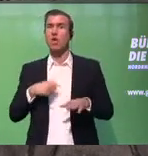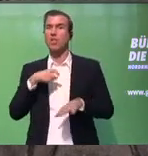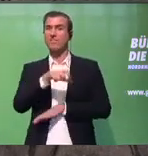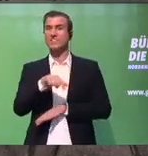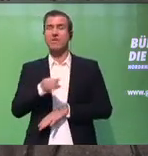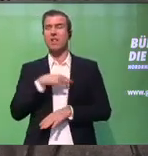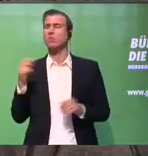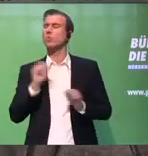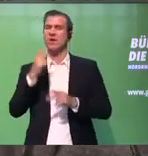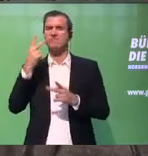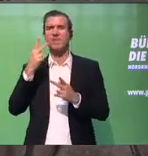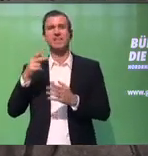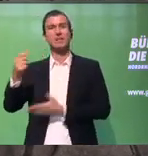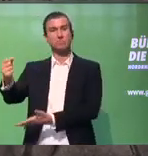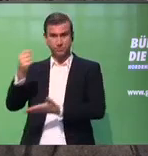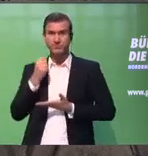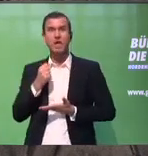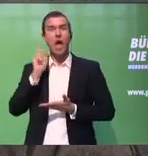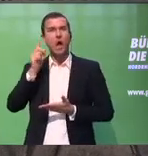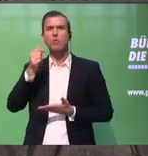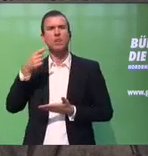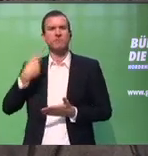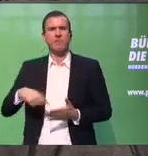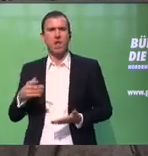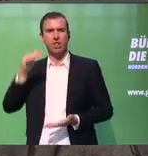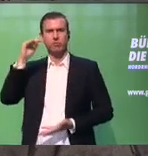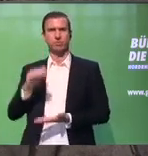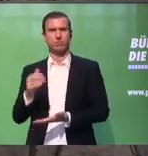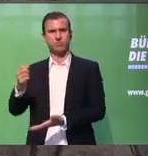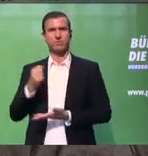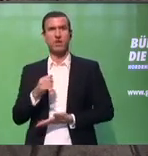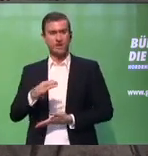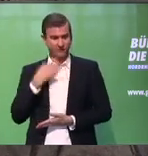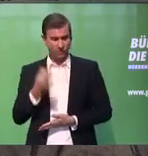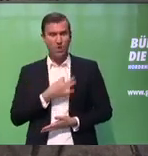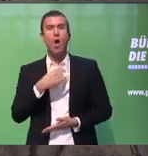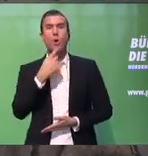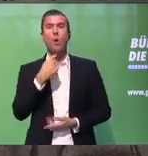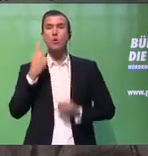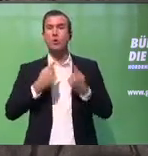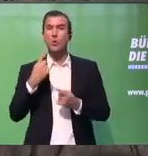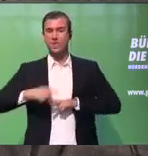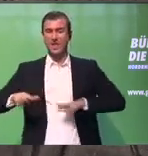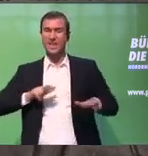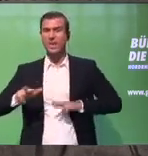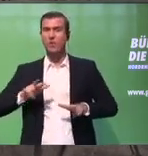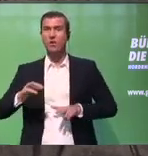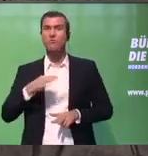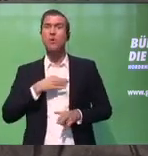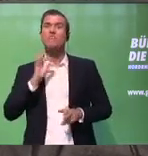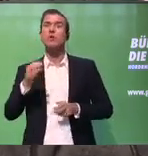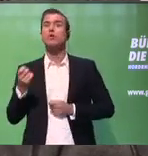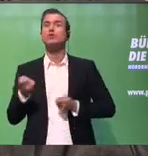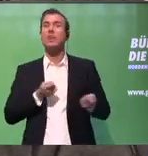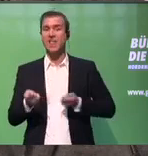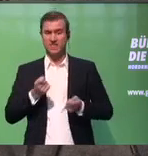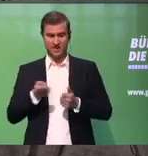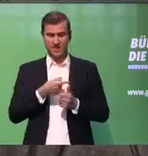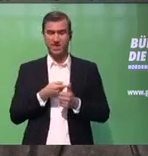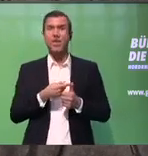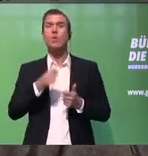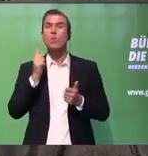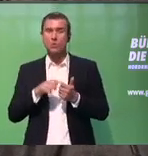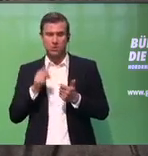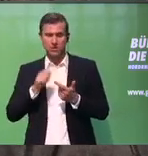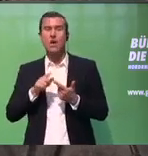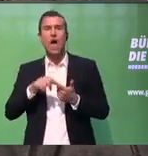sehr wichtig, wird weiter fehlen. Und das Regieren für uns Rot-Grün wird nicht nur aus strategischen Gründen, sondern auch